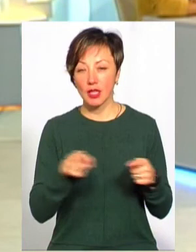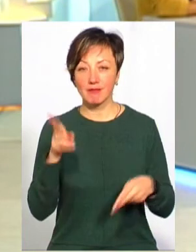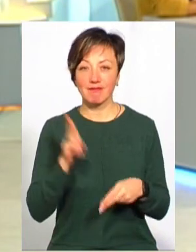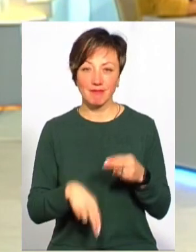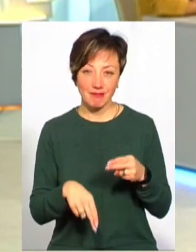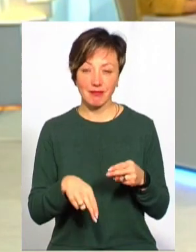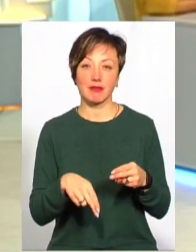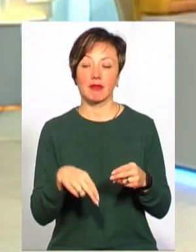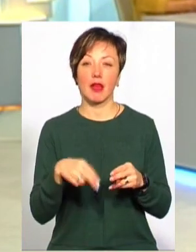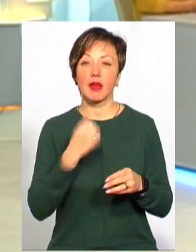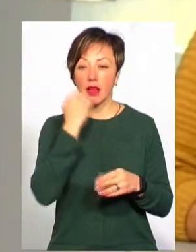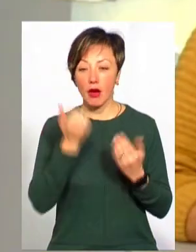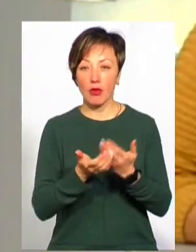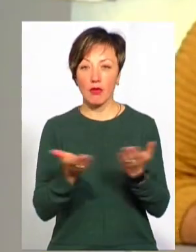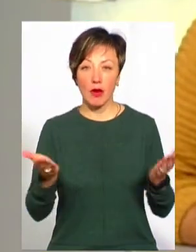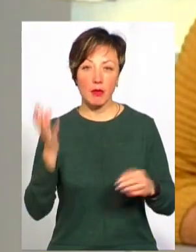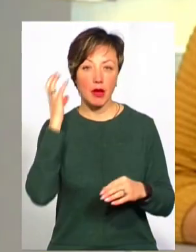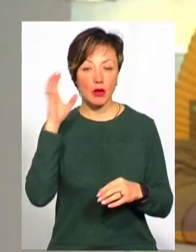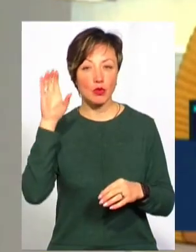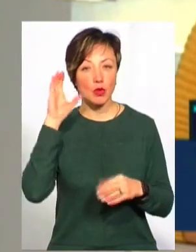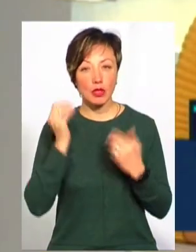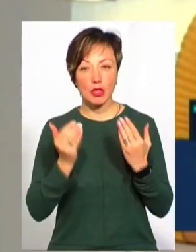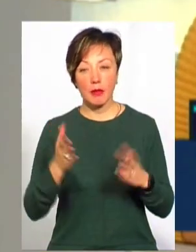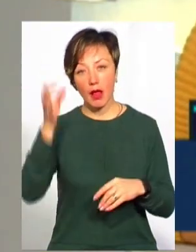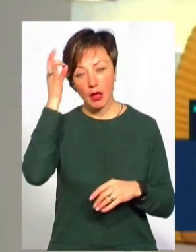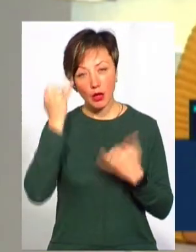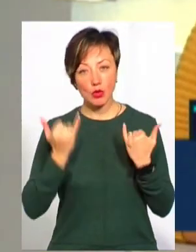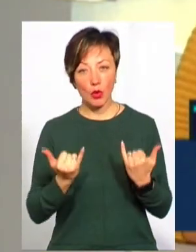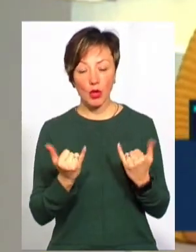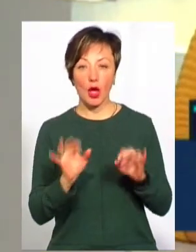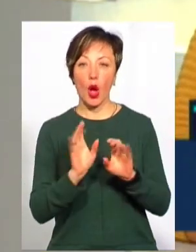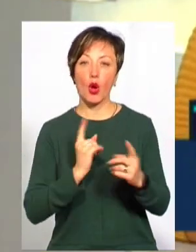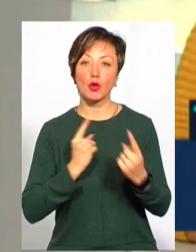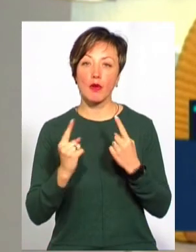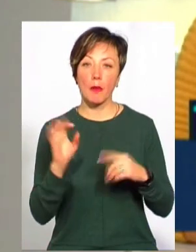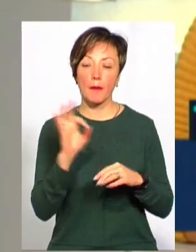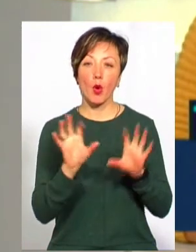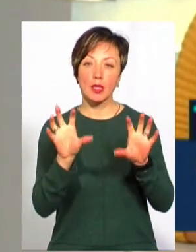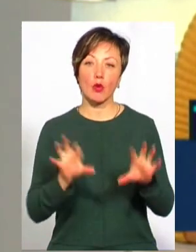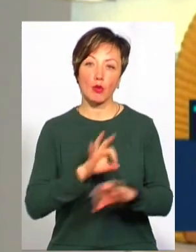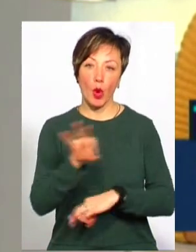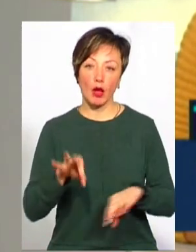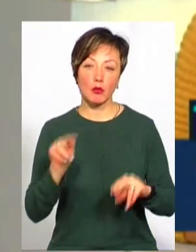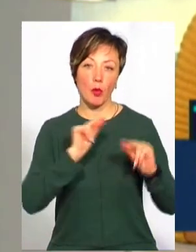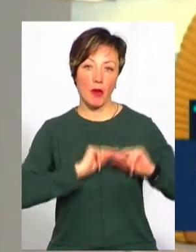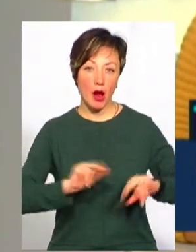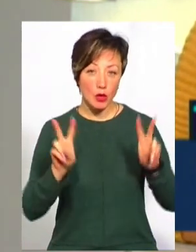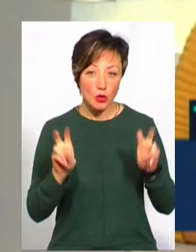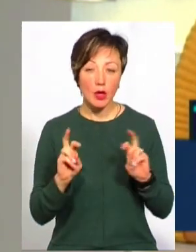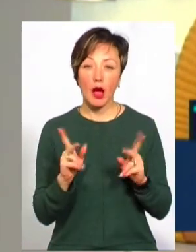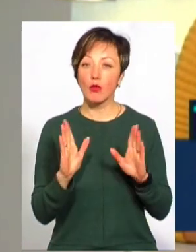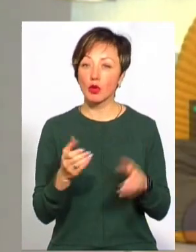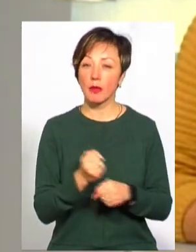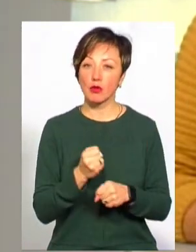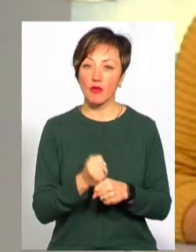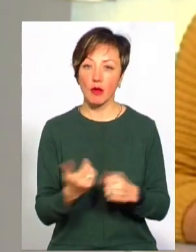ефіру вичерпано. Дякую нашим глядачам та радіослухачам. Нагадаю, що сьогодні ми розмовляли про законопроєкт про працю, про те, як